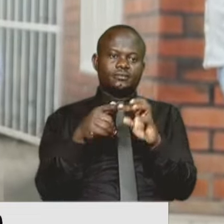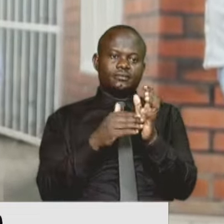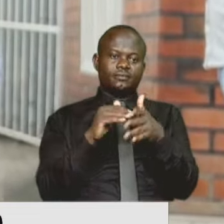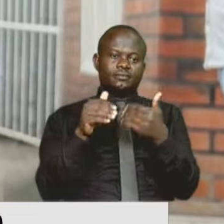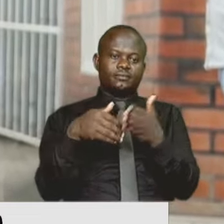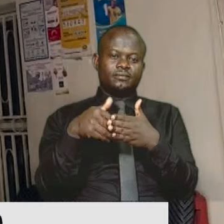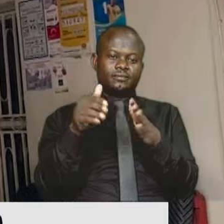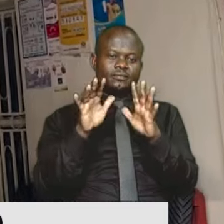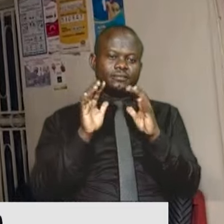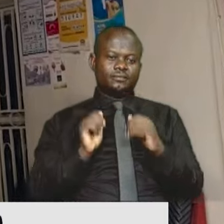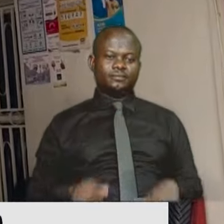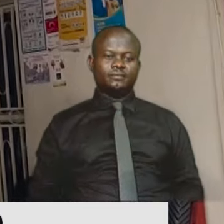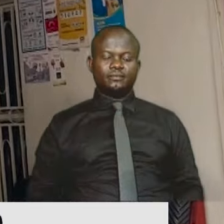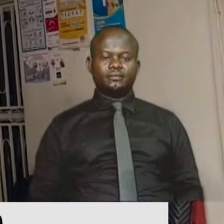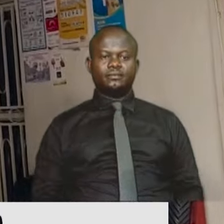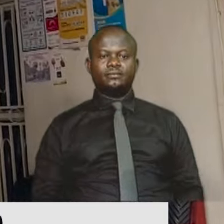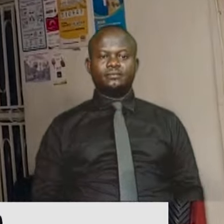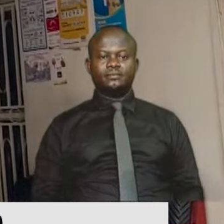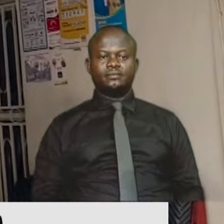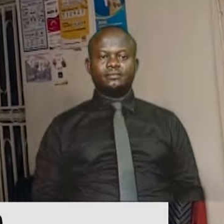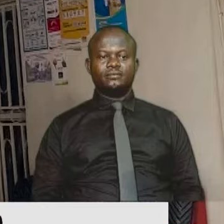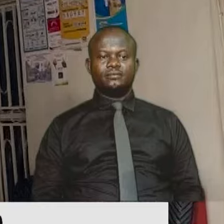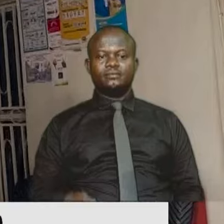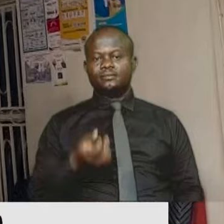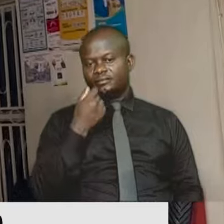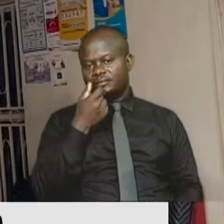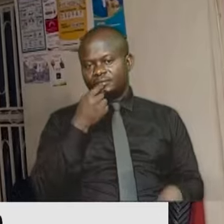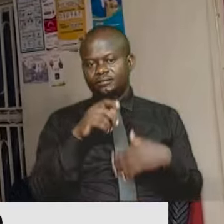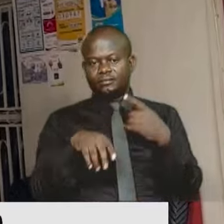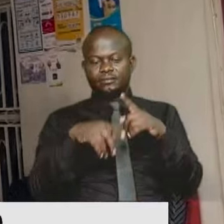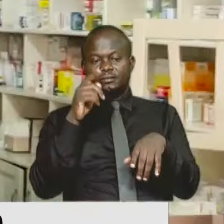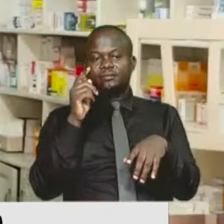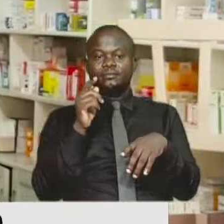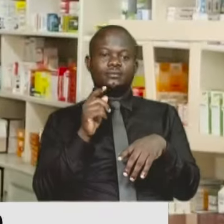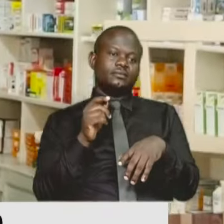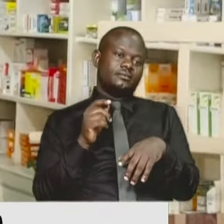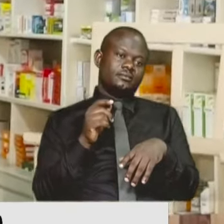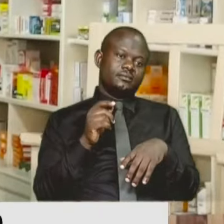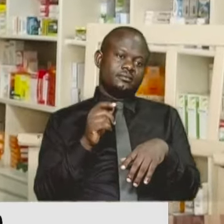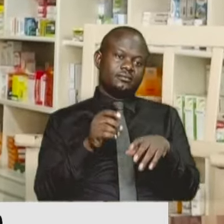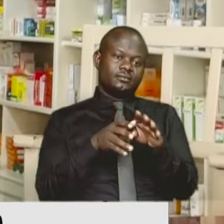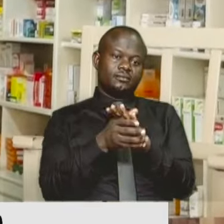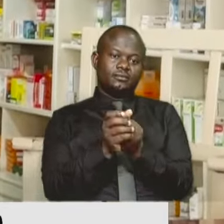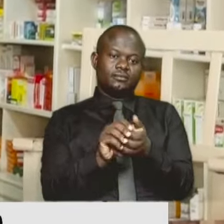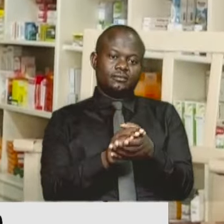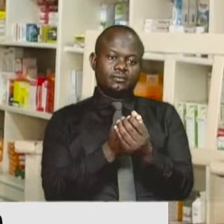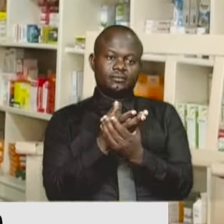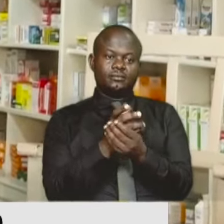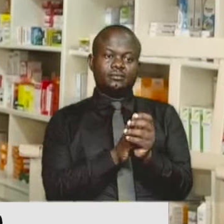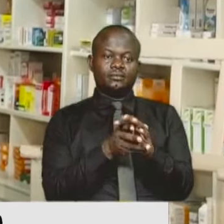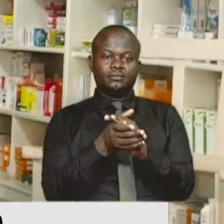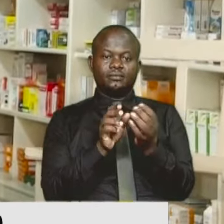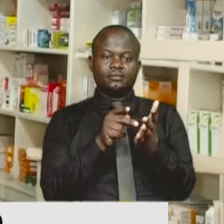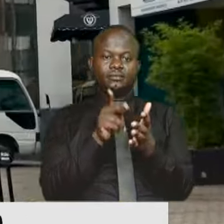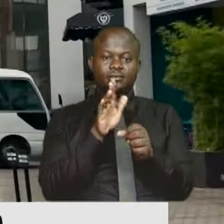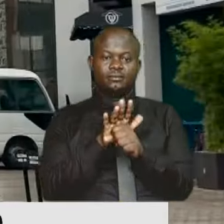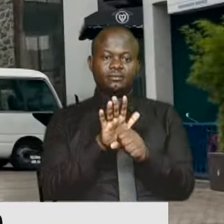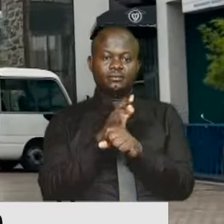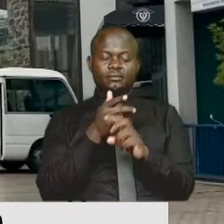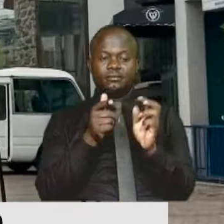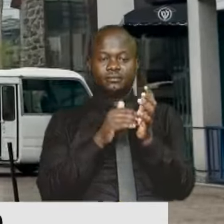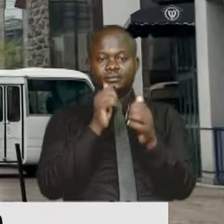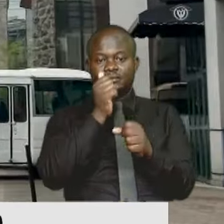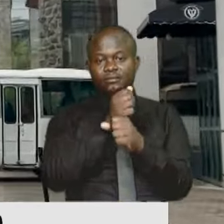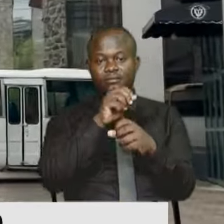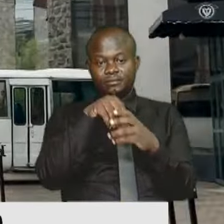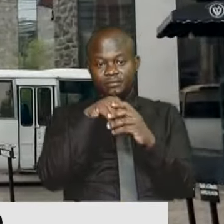wakirinda kigashira. Muri za farumasi ngo imiti yica udukoko hand sanitizer iri kugurwa ku bwinshi kandi abazikoreramo